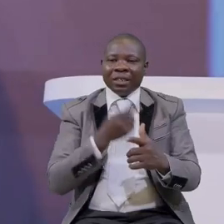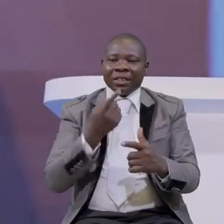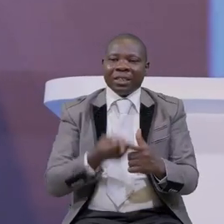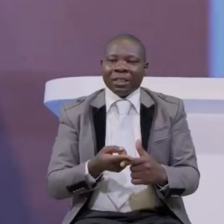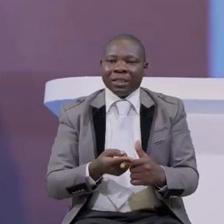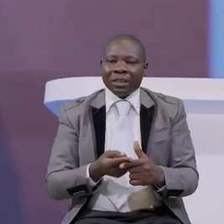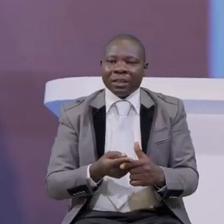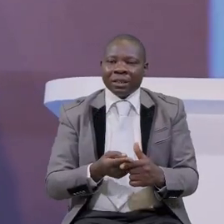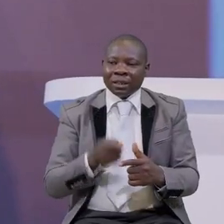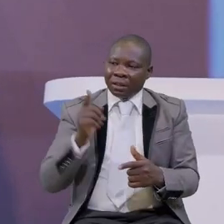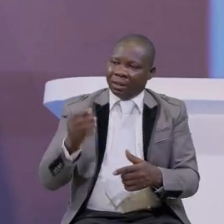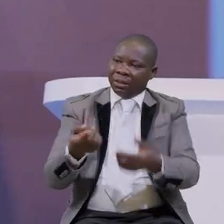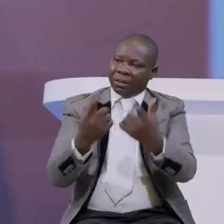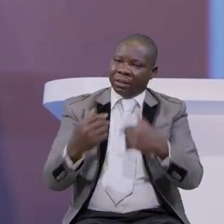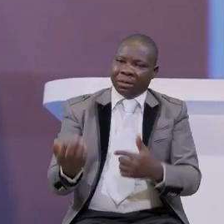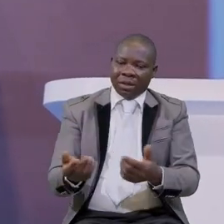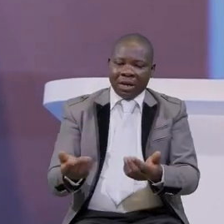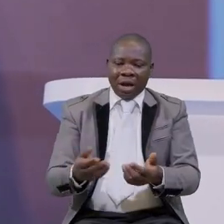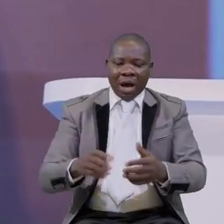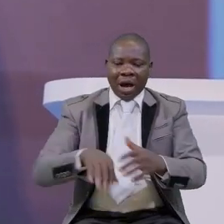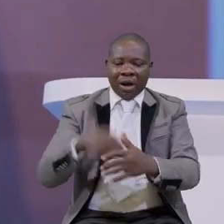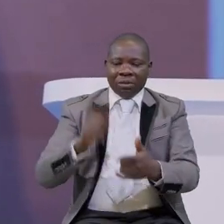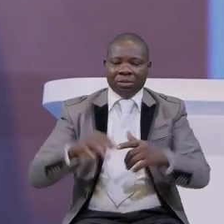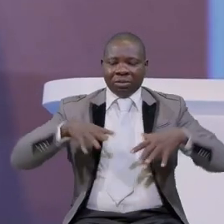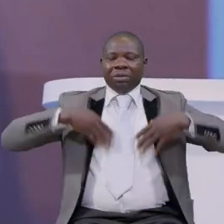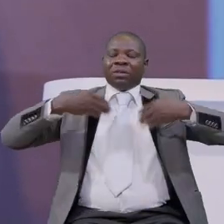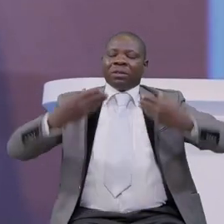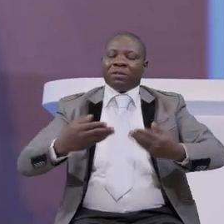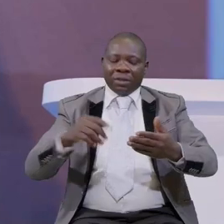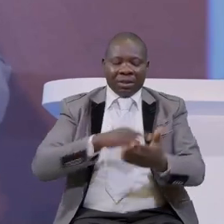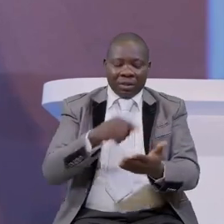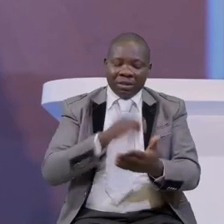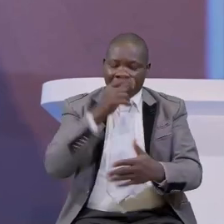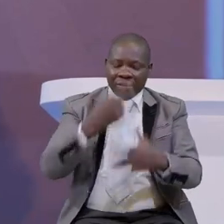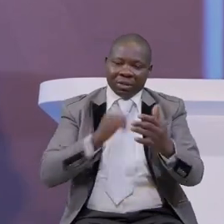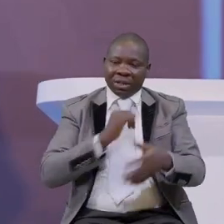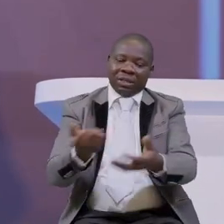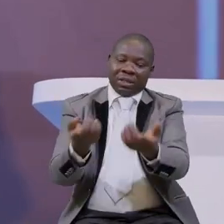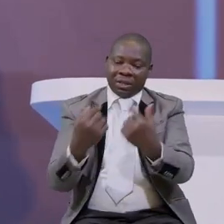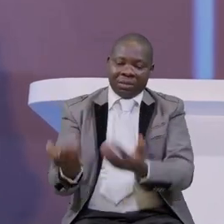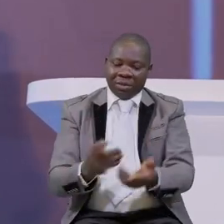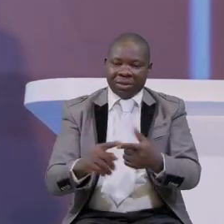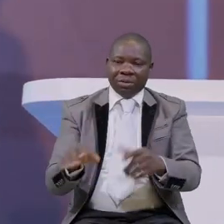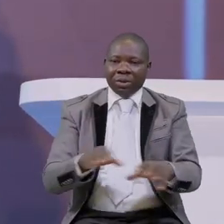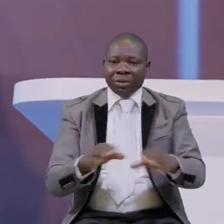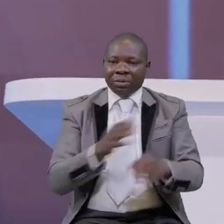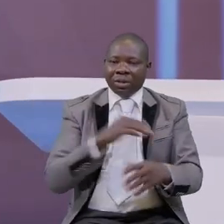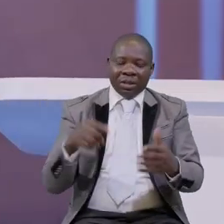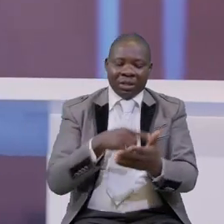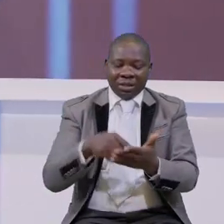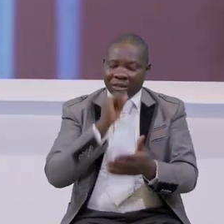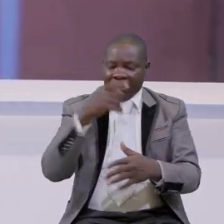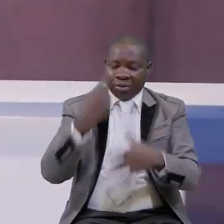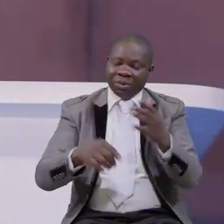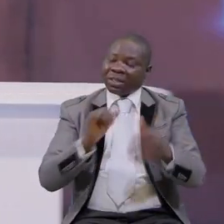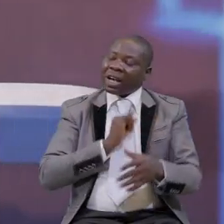Maintenant, il sort pour confesser. Voici ce que j'étais venu faire, mais voici ce que j'ai